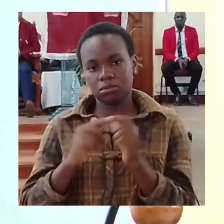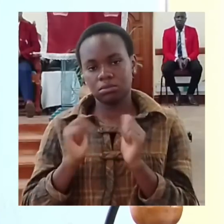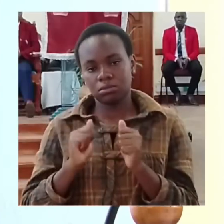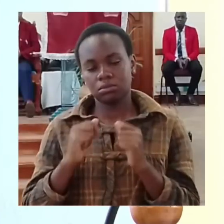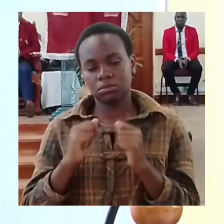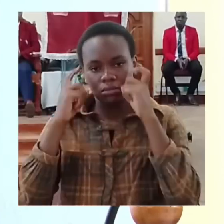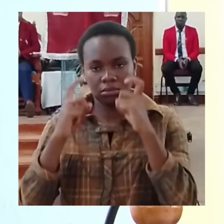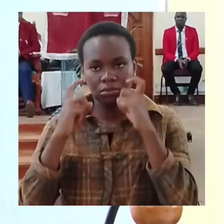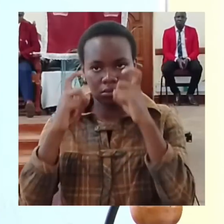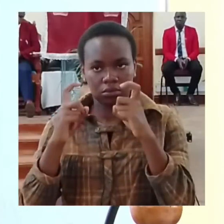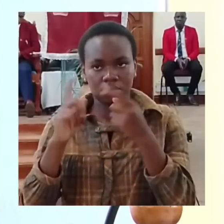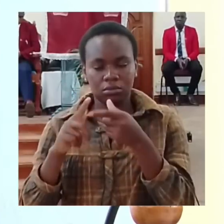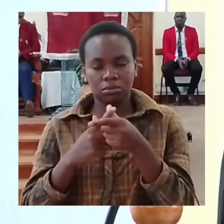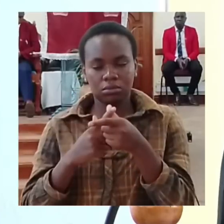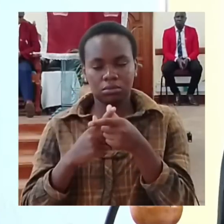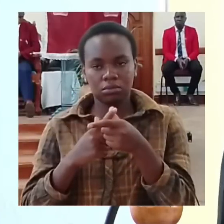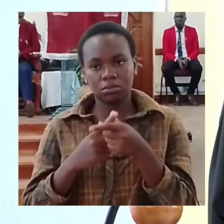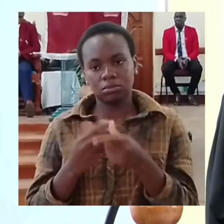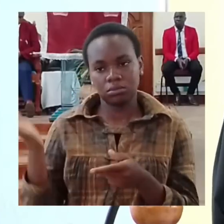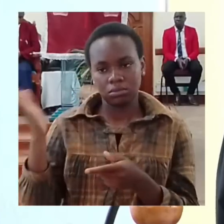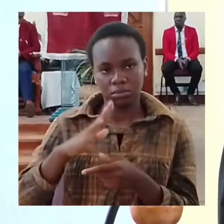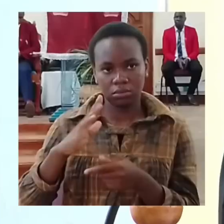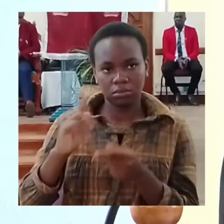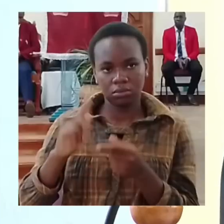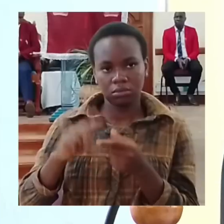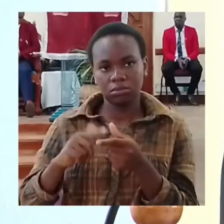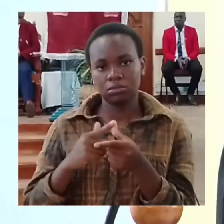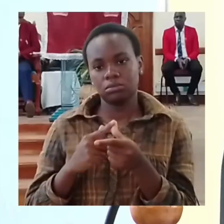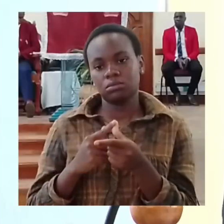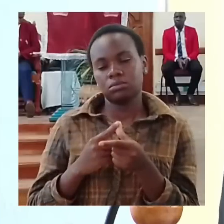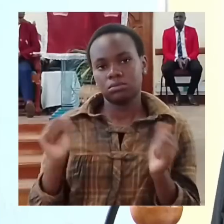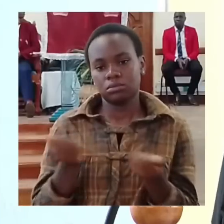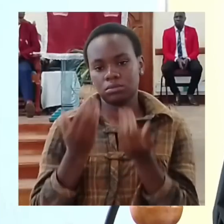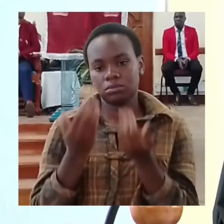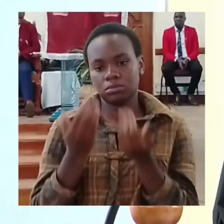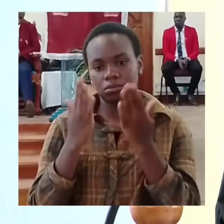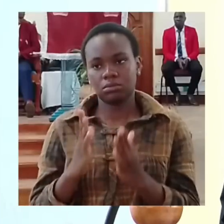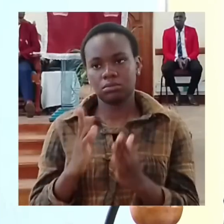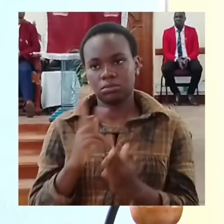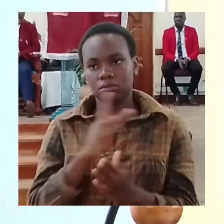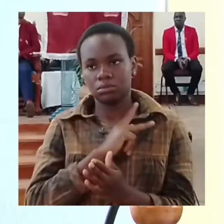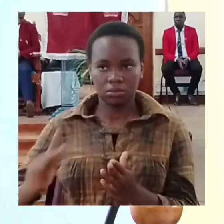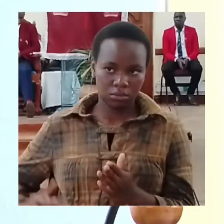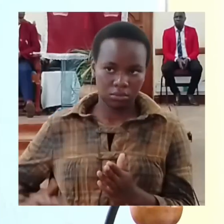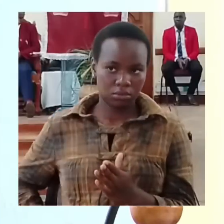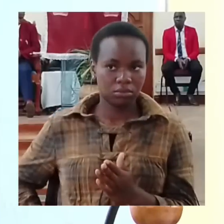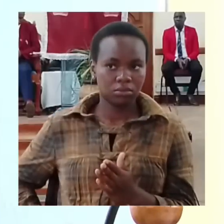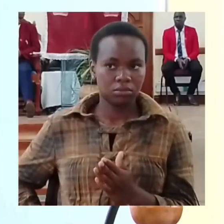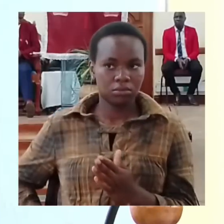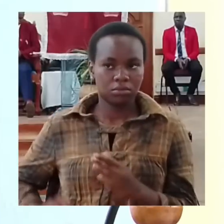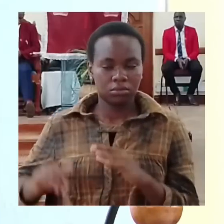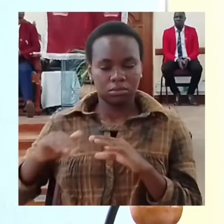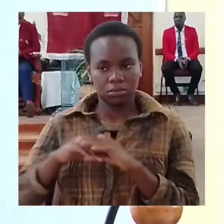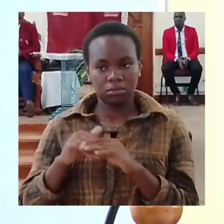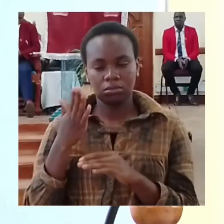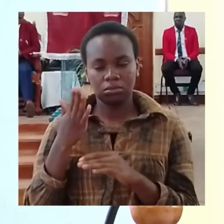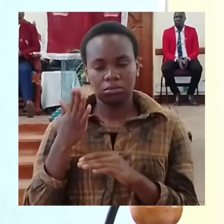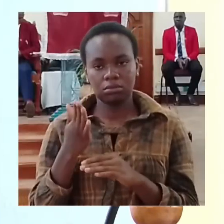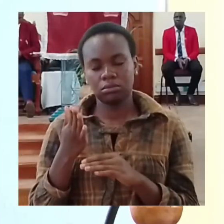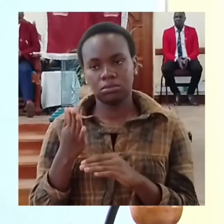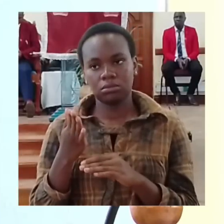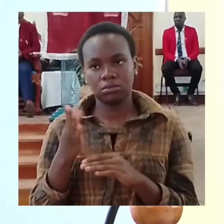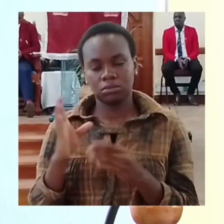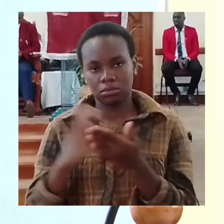njĩhĩtie. Ona thutha-inĩ rĩrĩa akorirwo athiĩte akahonokia mũthamaki Agagi thĩinĩ wa marũa wa ibuku rĩu rĩa